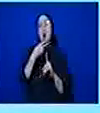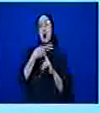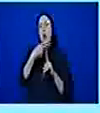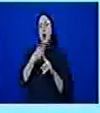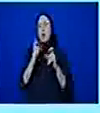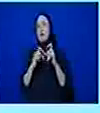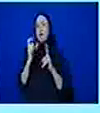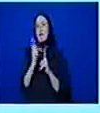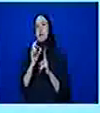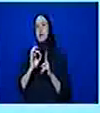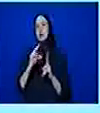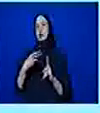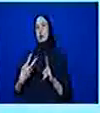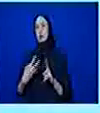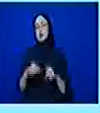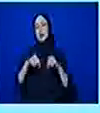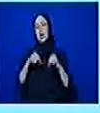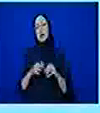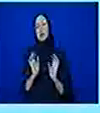juga banyak sekali